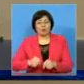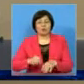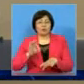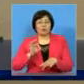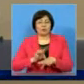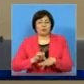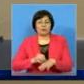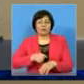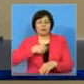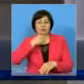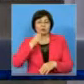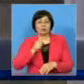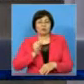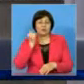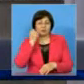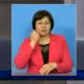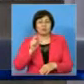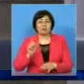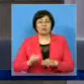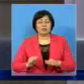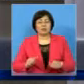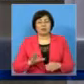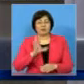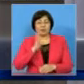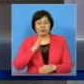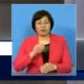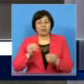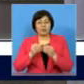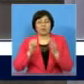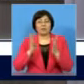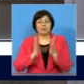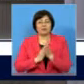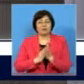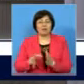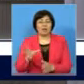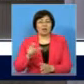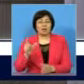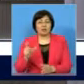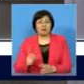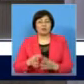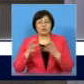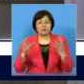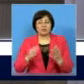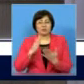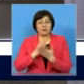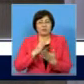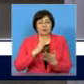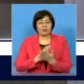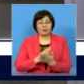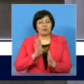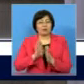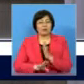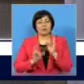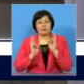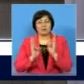детей, и стариков. В период пандемии коронавирусной инфекции все люди должны соблюдать меры профилактической